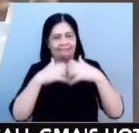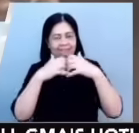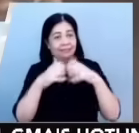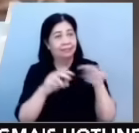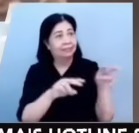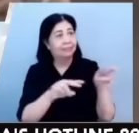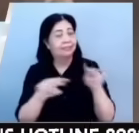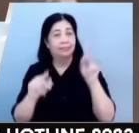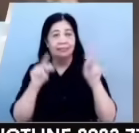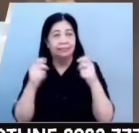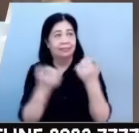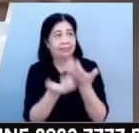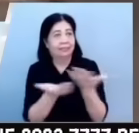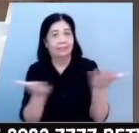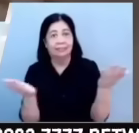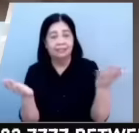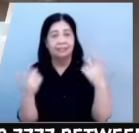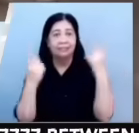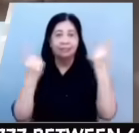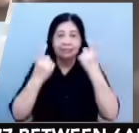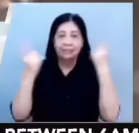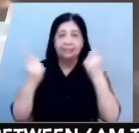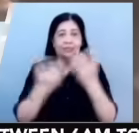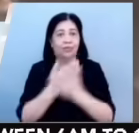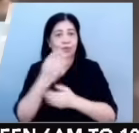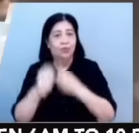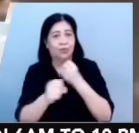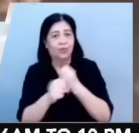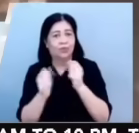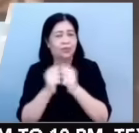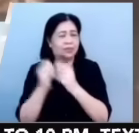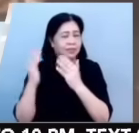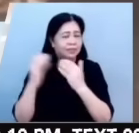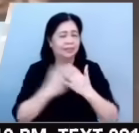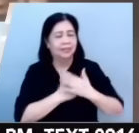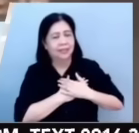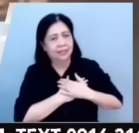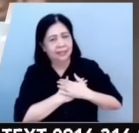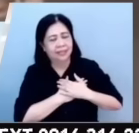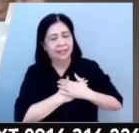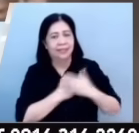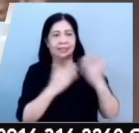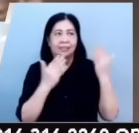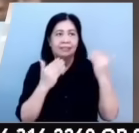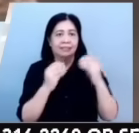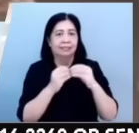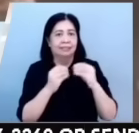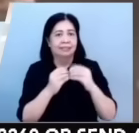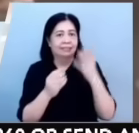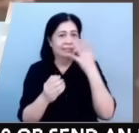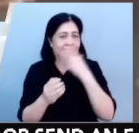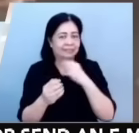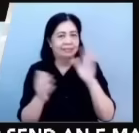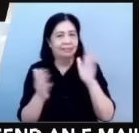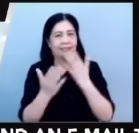out there celebrating their New Year with hope in their hearts, na sana mas maganda pa ang salubong ng